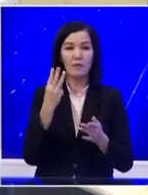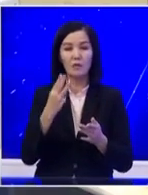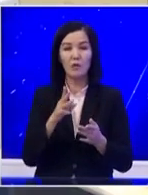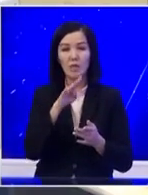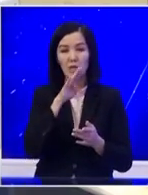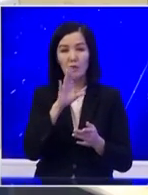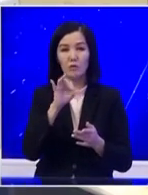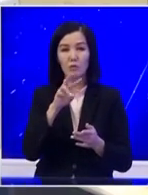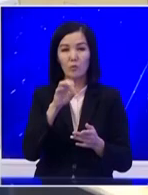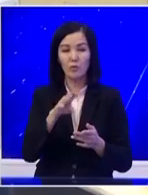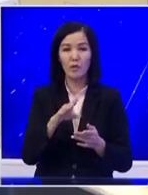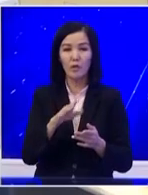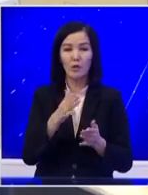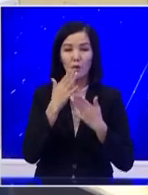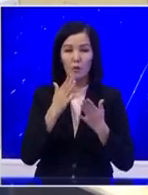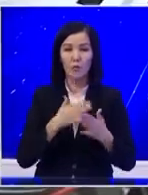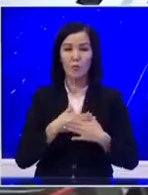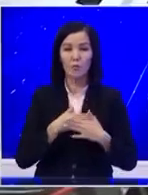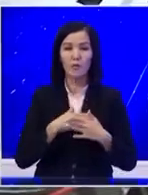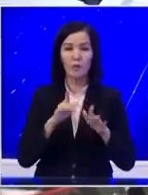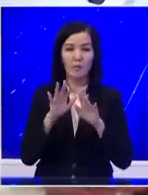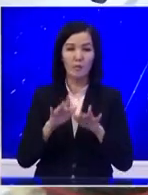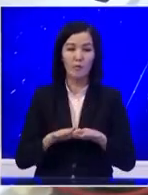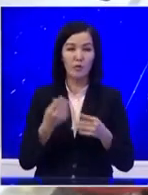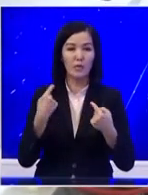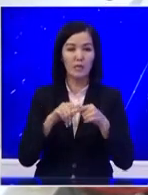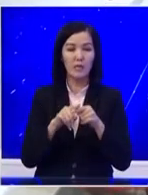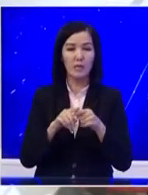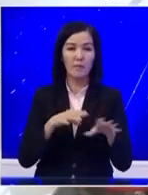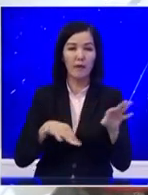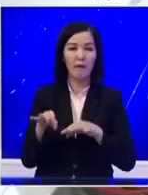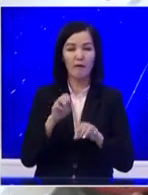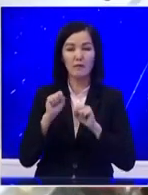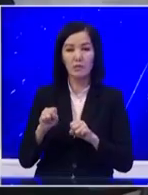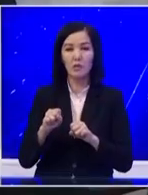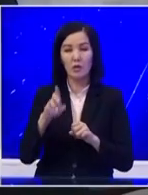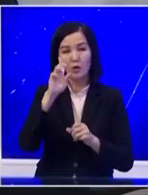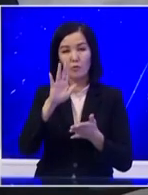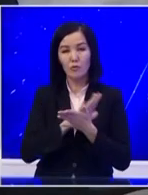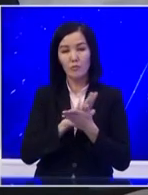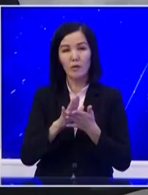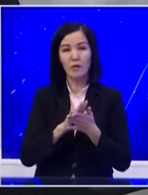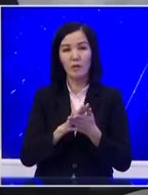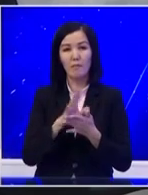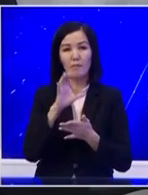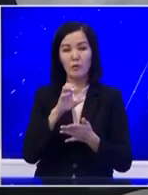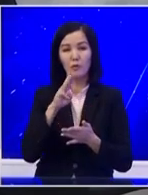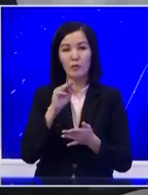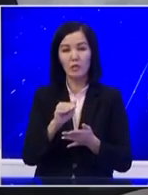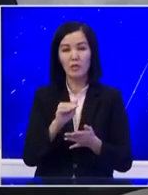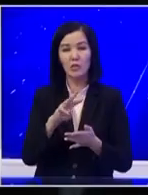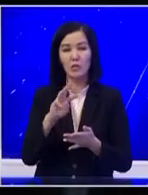текелисту Султану. Он увлекается ремонтом компьютерной техники. Защитив свой проект, он получил государственный грант в размере 500 000 тенге и